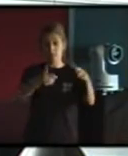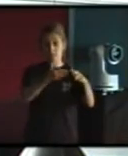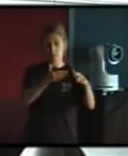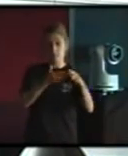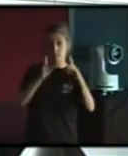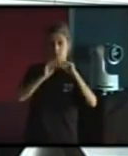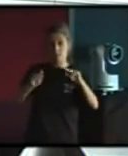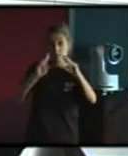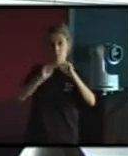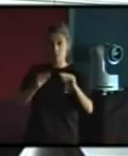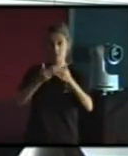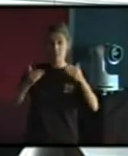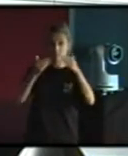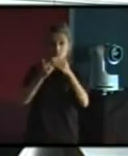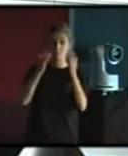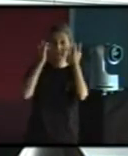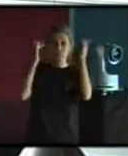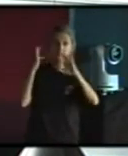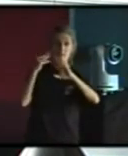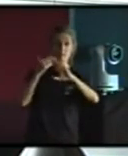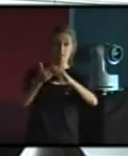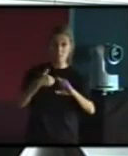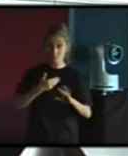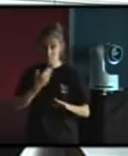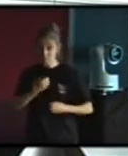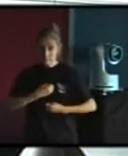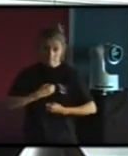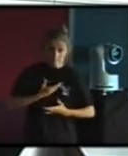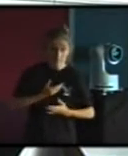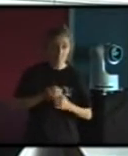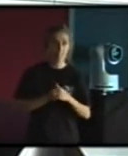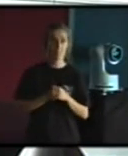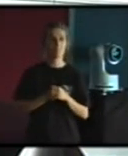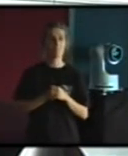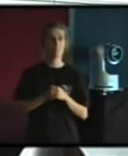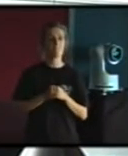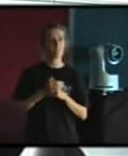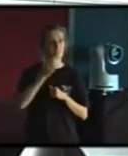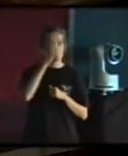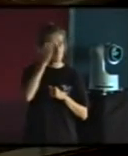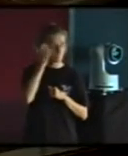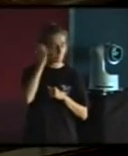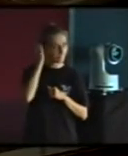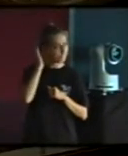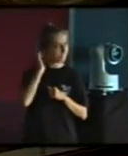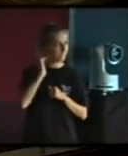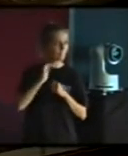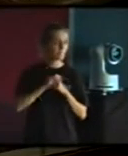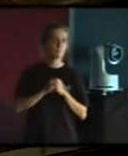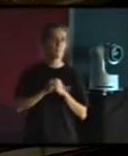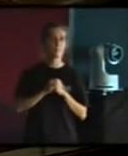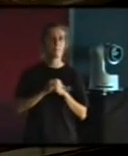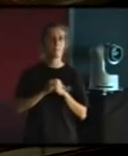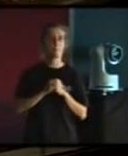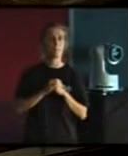ensemble civilisationnel. Je ne sais pas si je m'exprime bien. On peut juste peut-être signaler que les maquettes des quatre